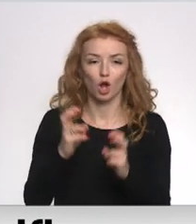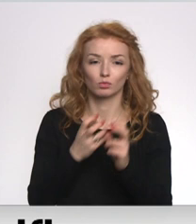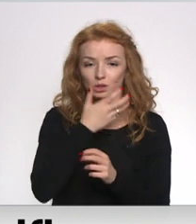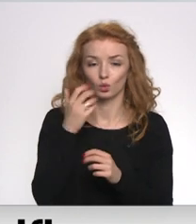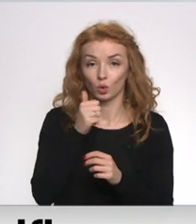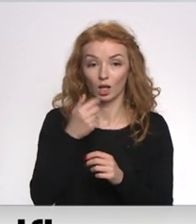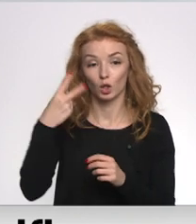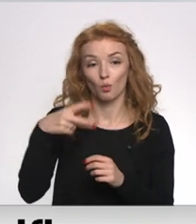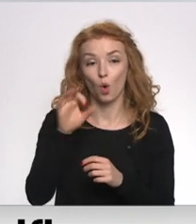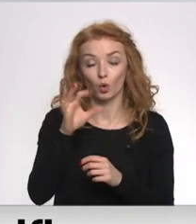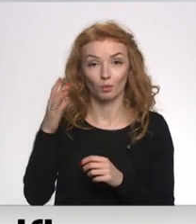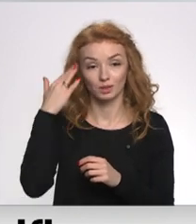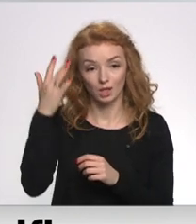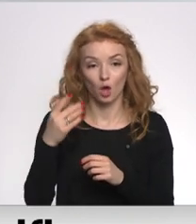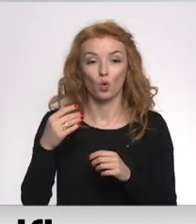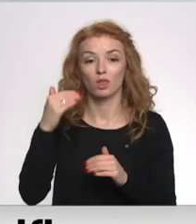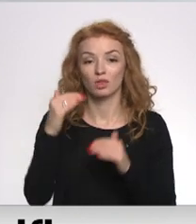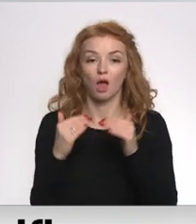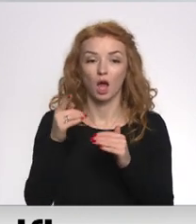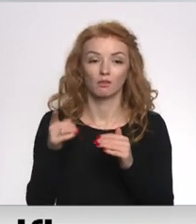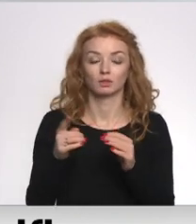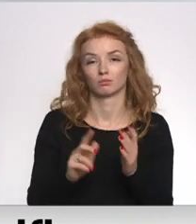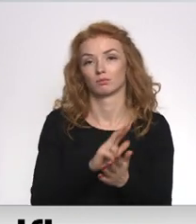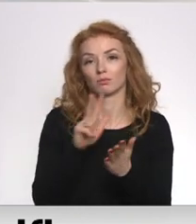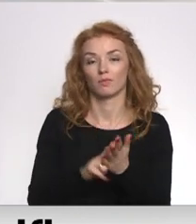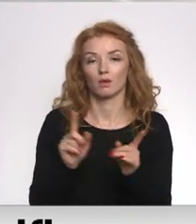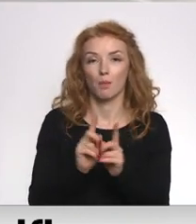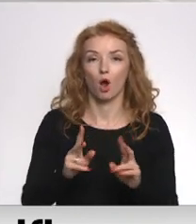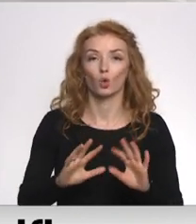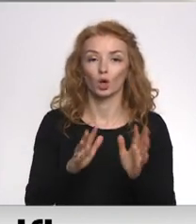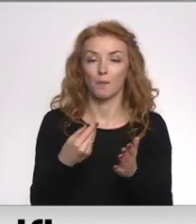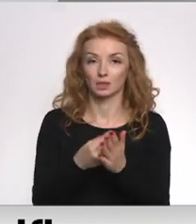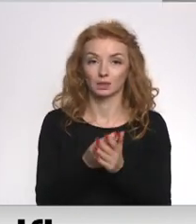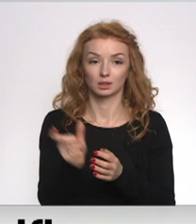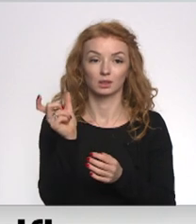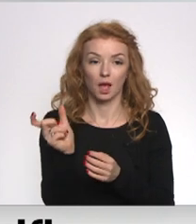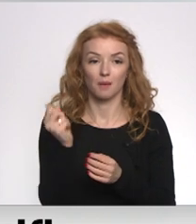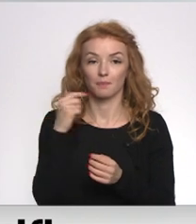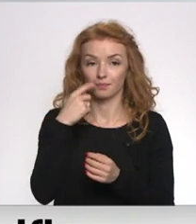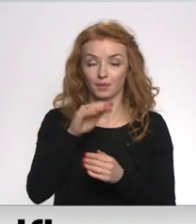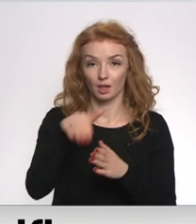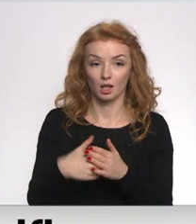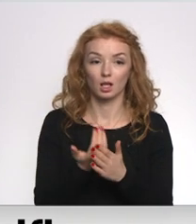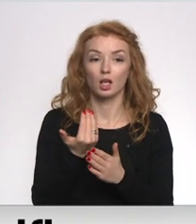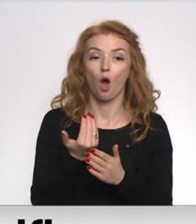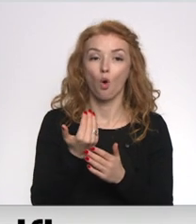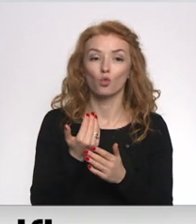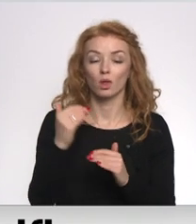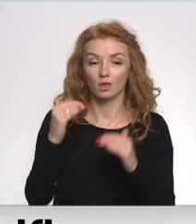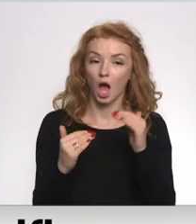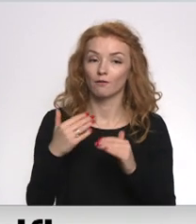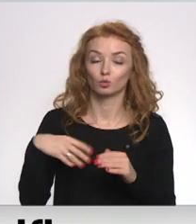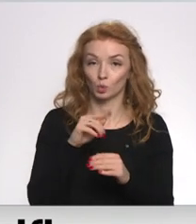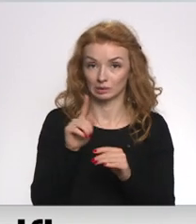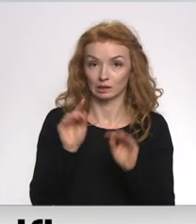oktobru mums ir cerības, ka tarifs atbildīs vairāk vai mazāk kurināmā cenai. Jaunais tarifs ir tā tīri konceptuāli mums ir izstrādāts,